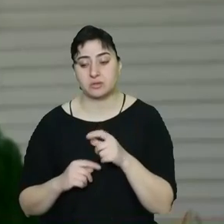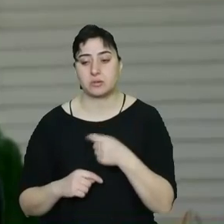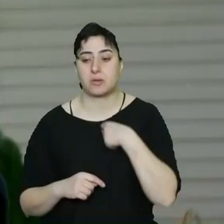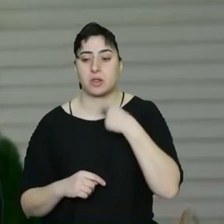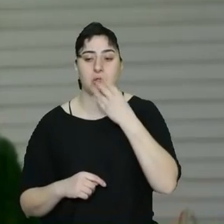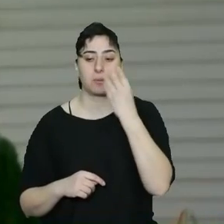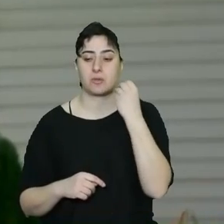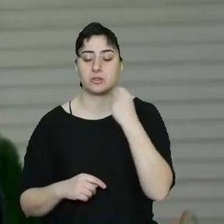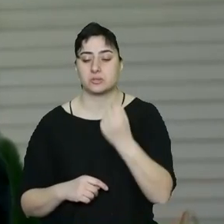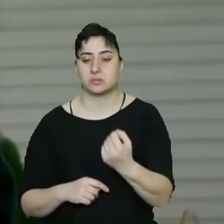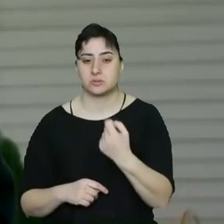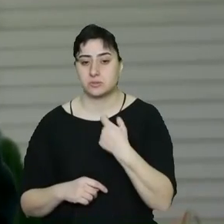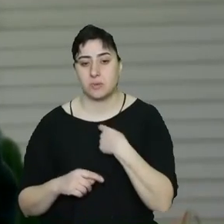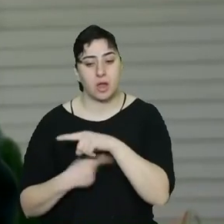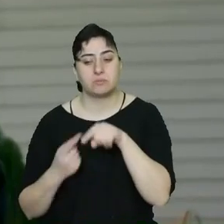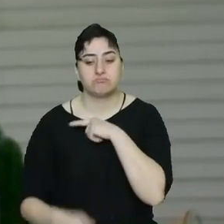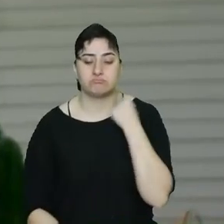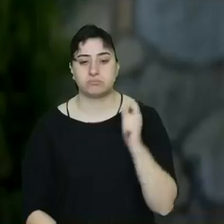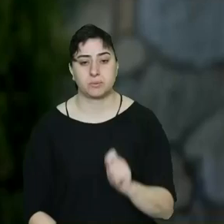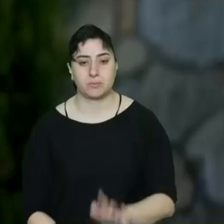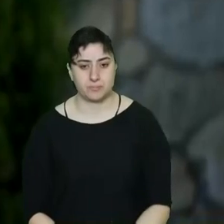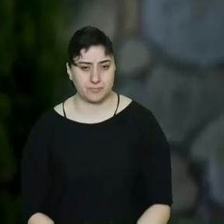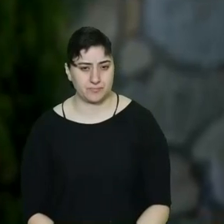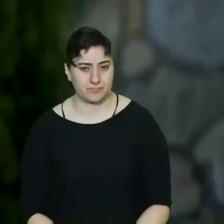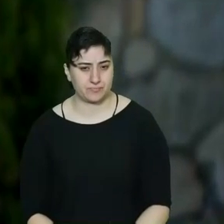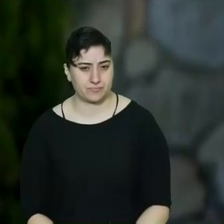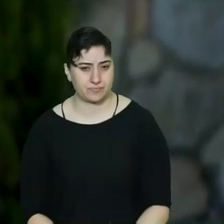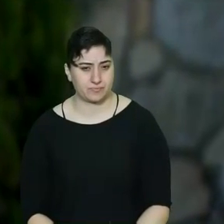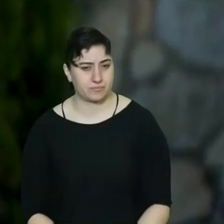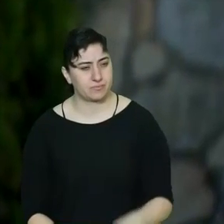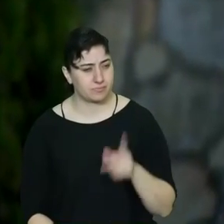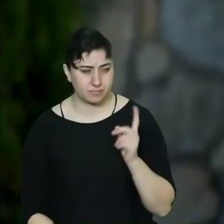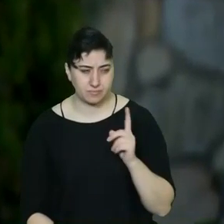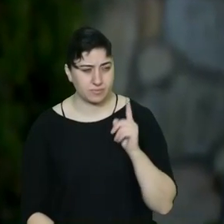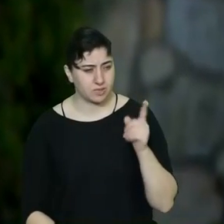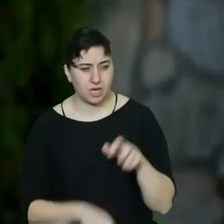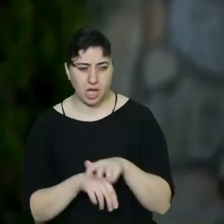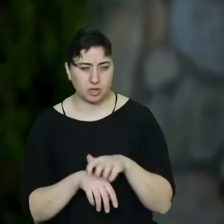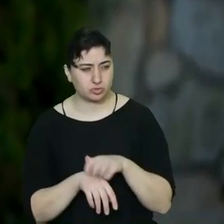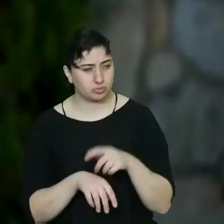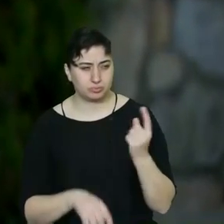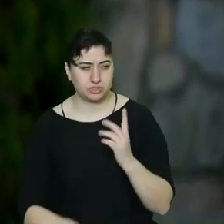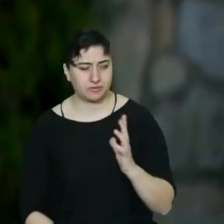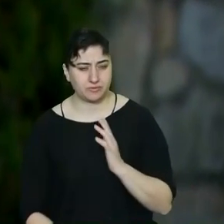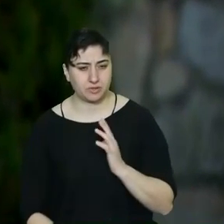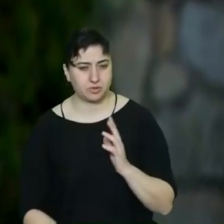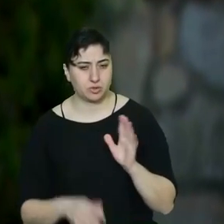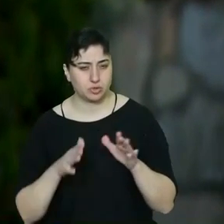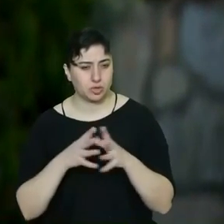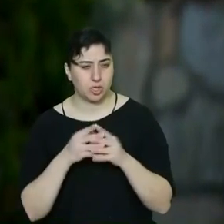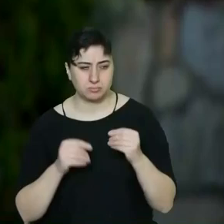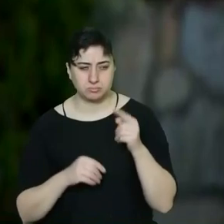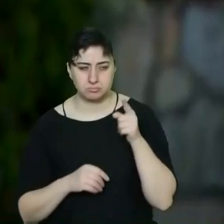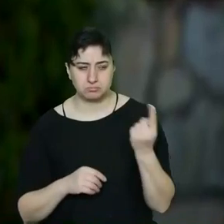arayacağımı hiç ama hiç zannetmiyorum dostum. Bu herif sanki kasten kaşıyor yaramı ya. Kuşun